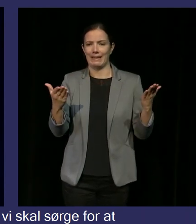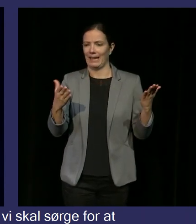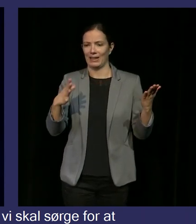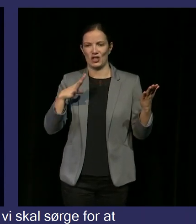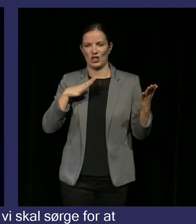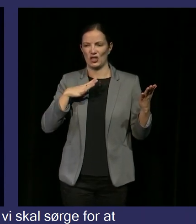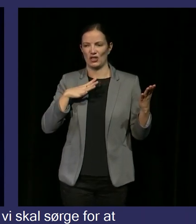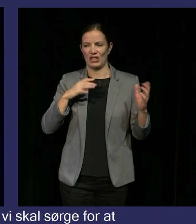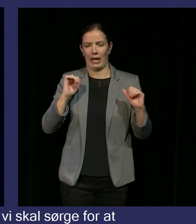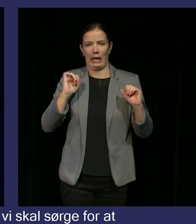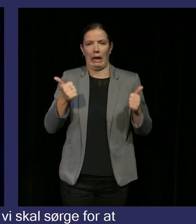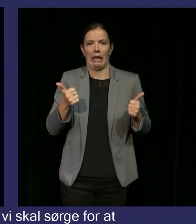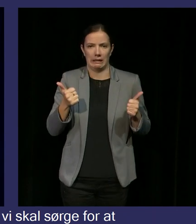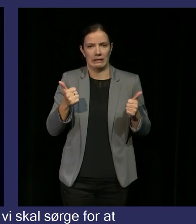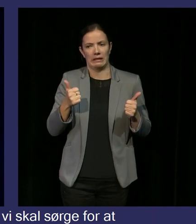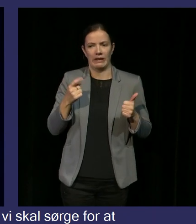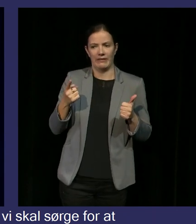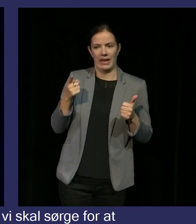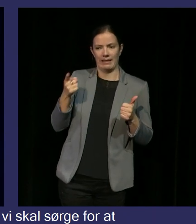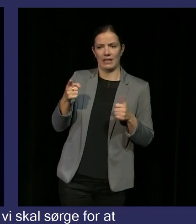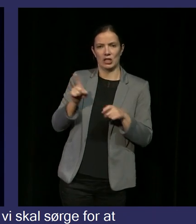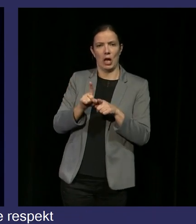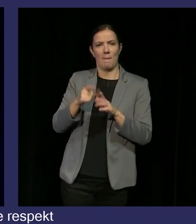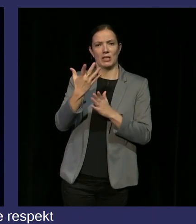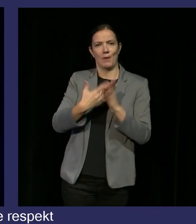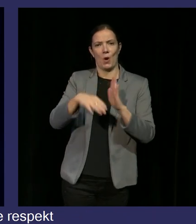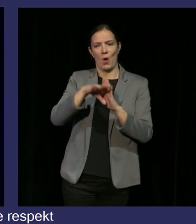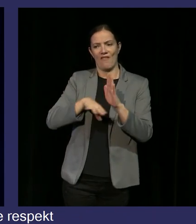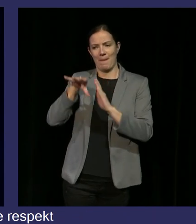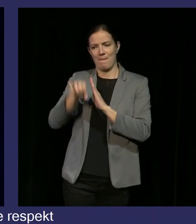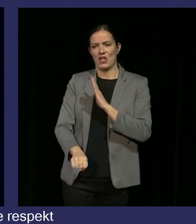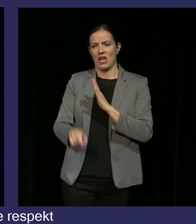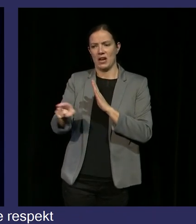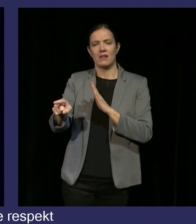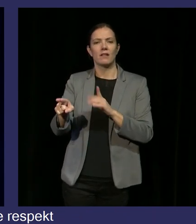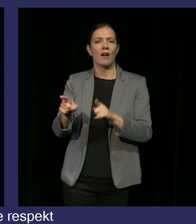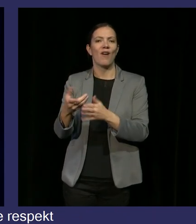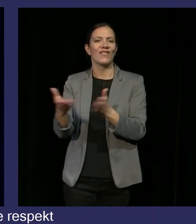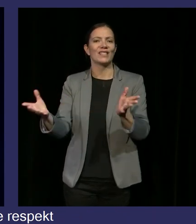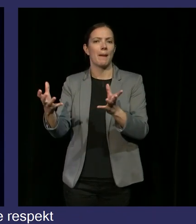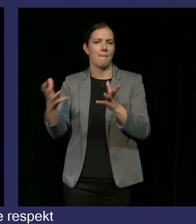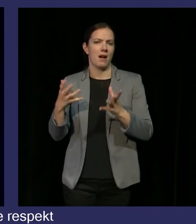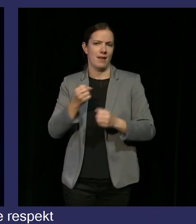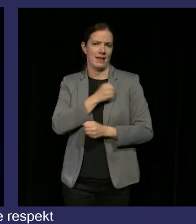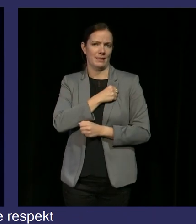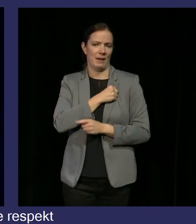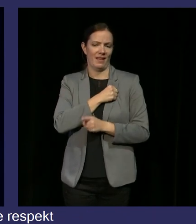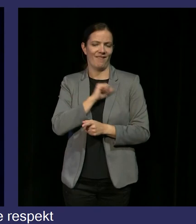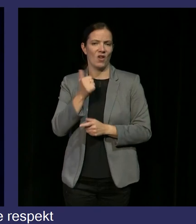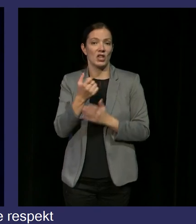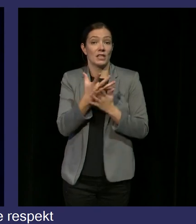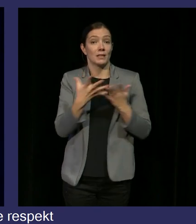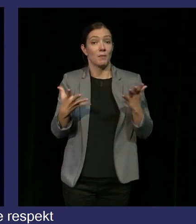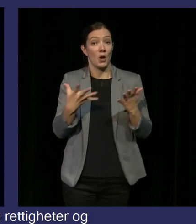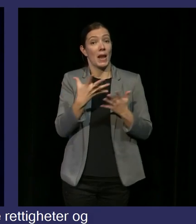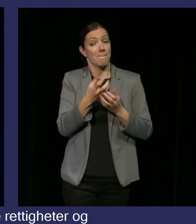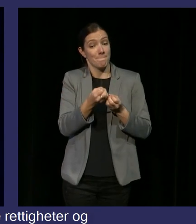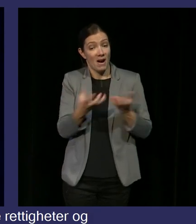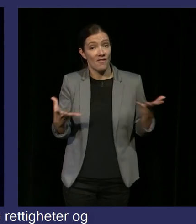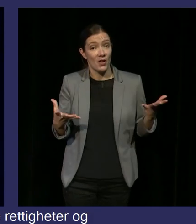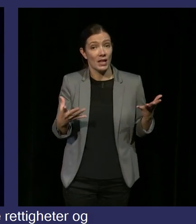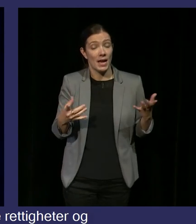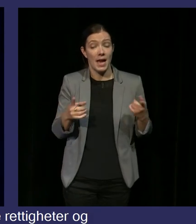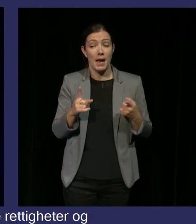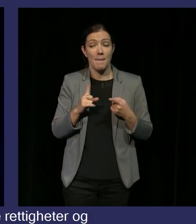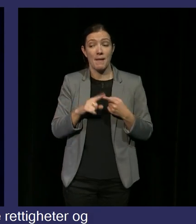det greit å være den som bryter språkloven, og som dermed viser manglende respekt for det språklige mangfoldet, og